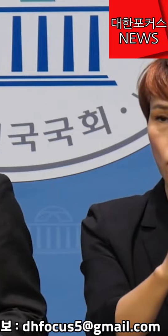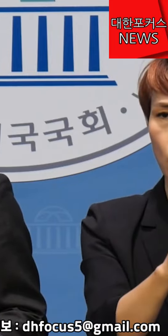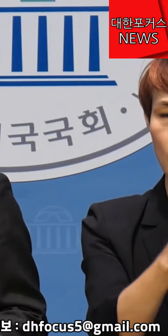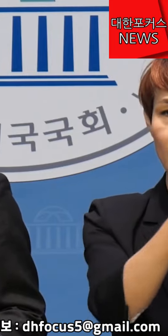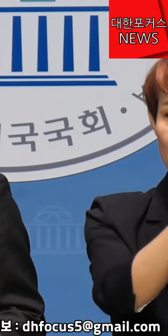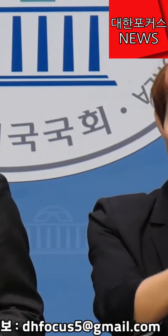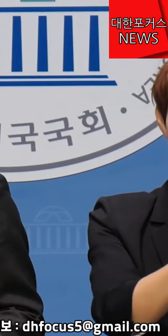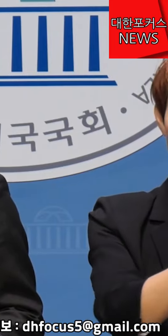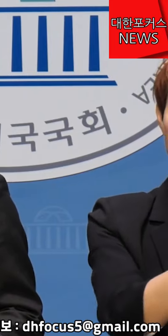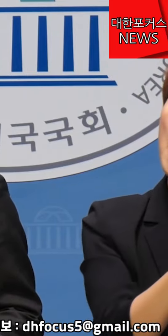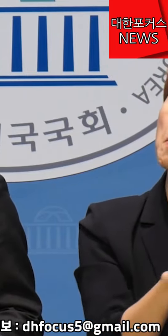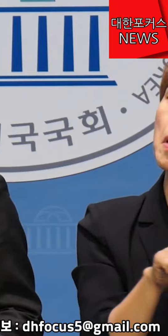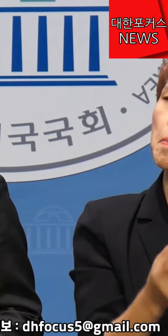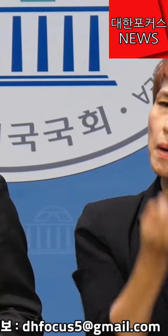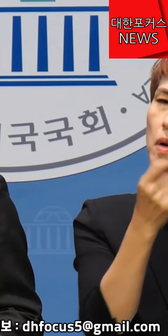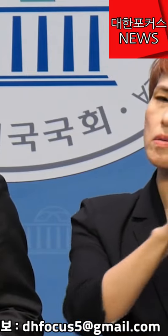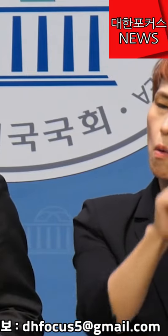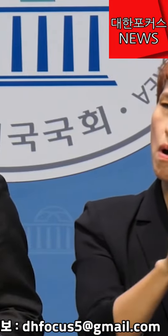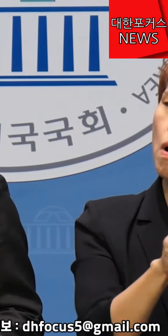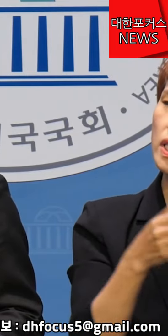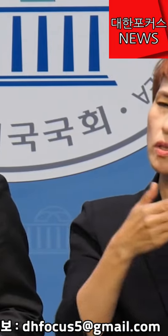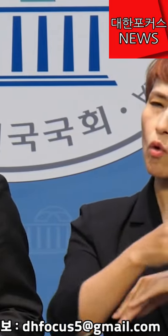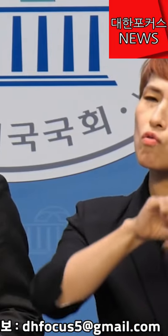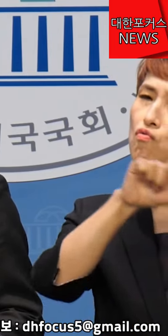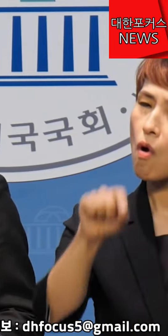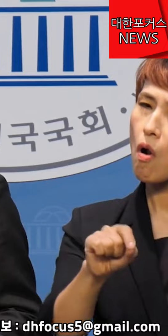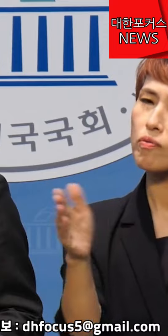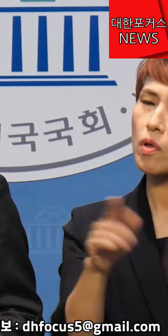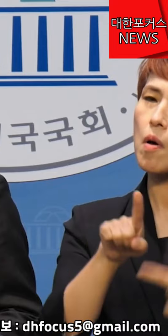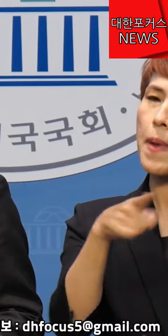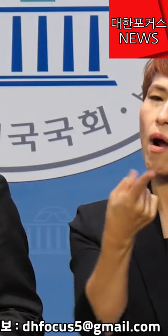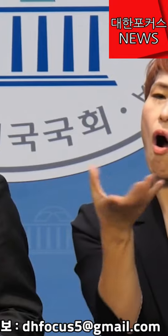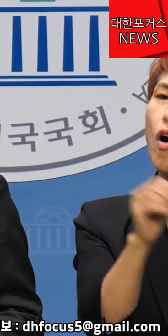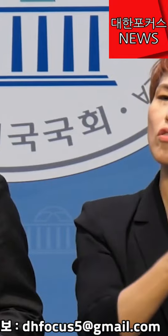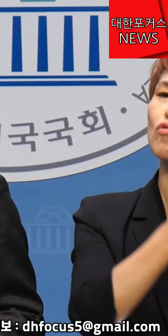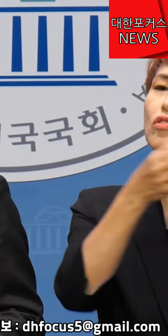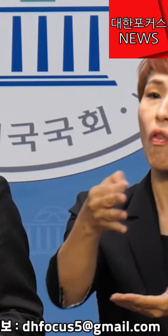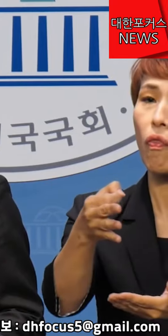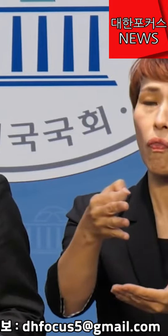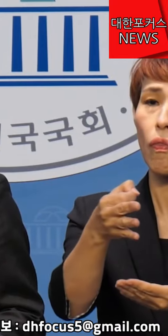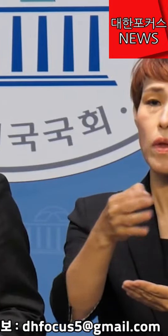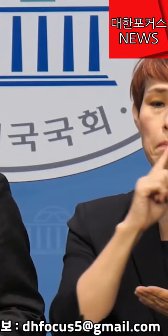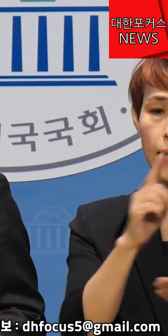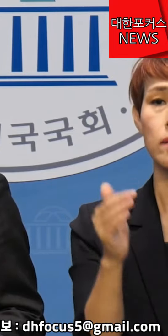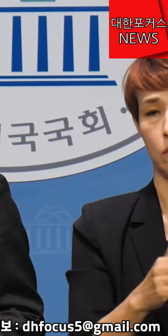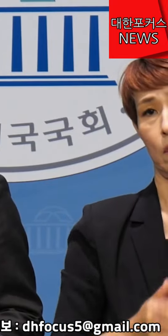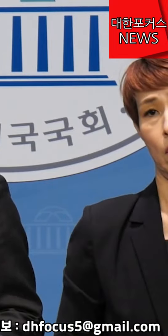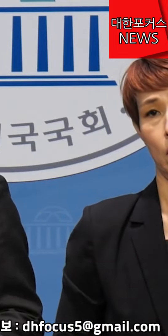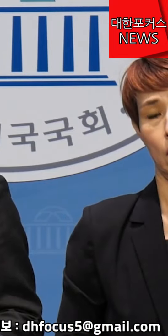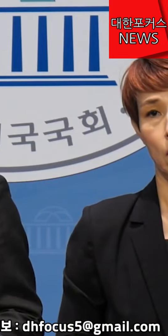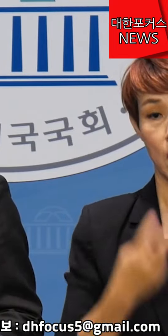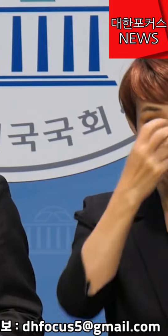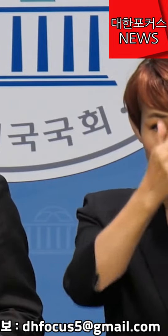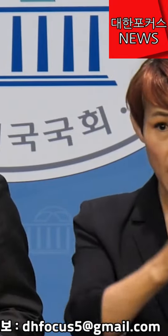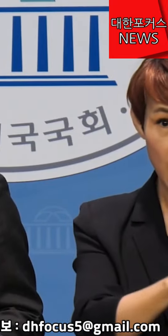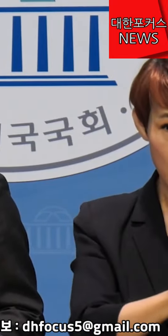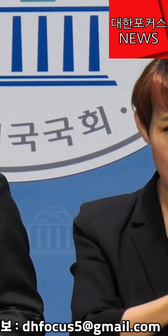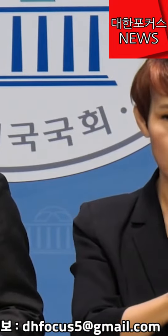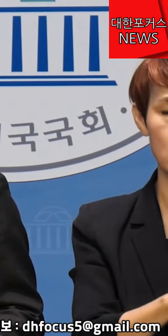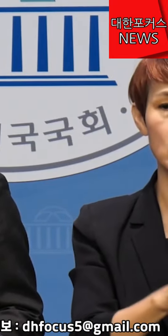남욱이 빠르면 4월, 늦어도 6월부터 유동규에게 100억 원을 줄 것이라고 말했습니다. 그런데도 검찰은 이